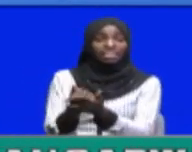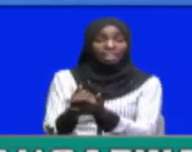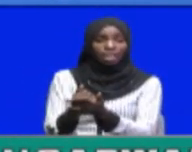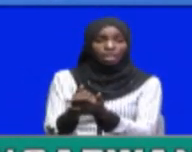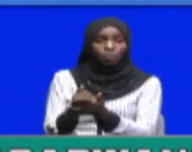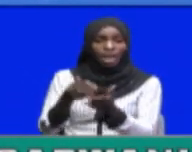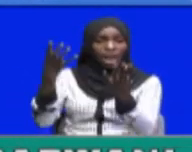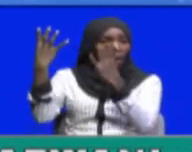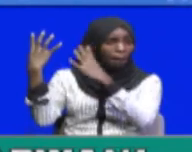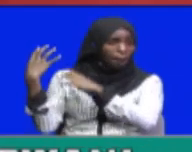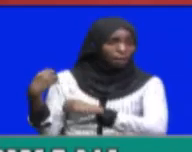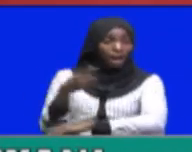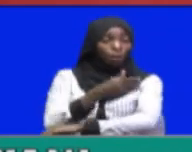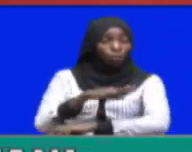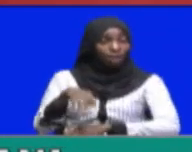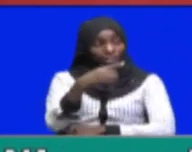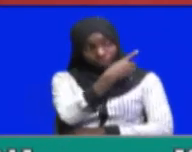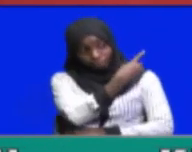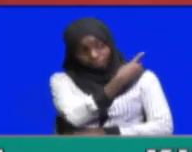Mangapwani. Tupate taarifa ifuatayo.